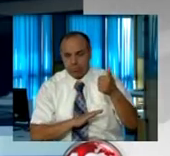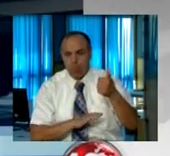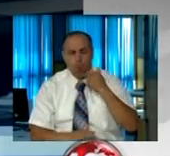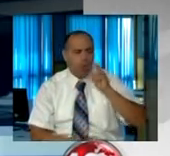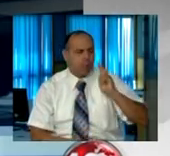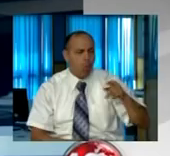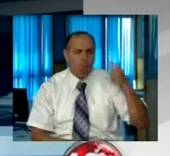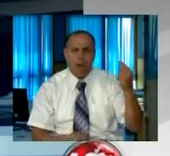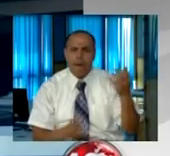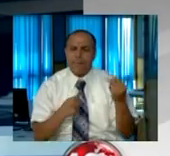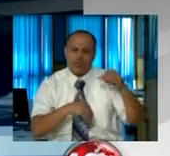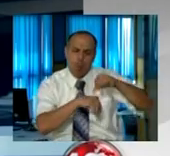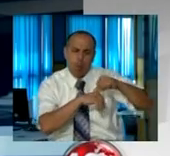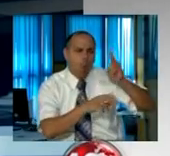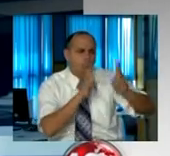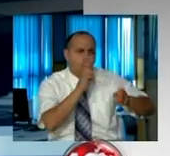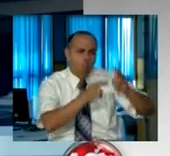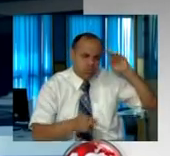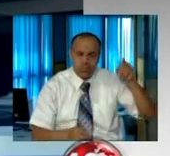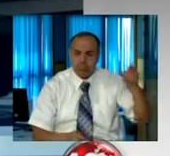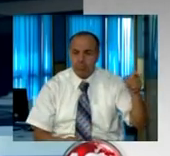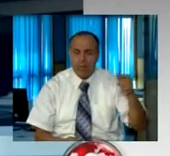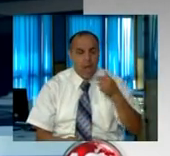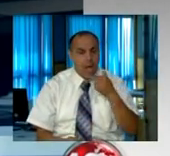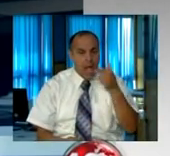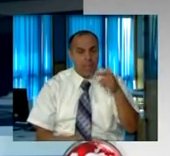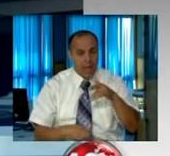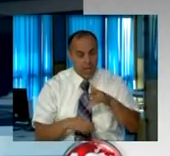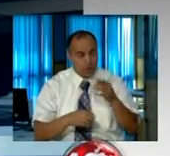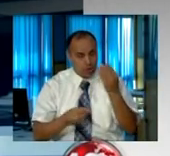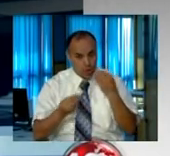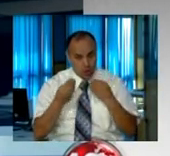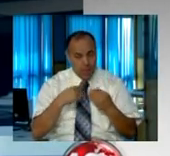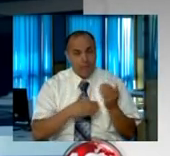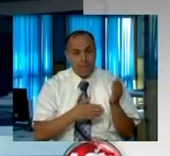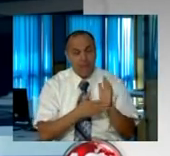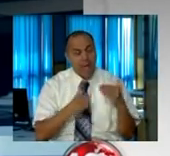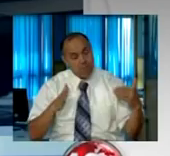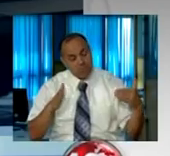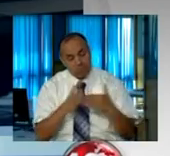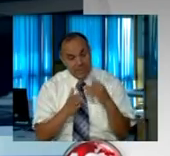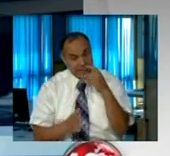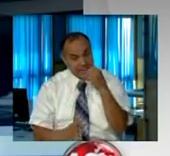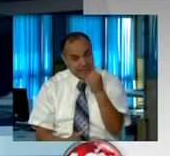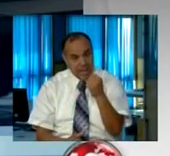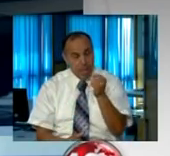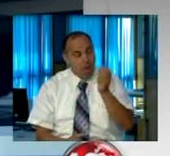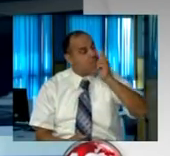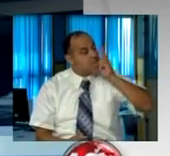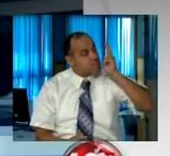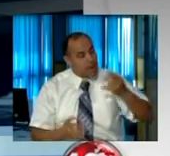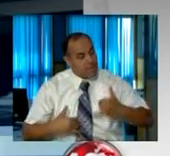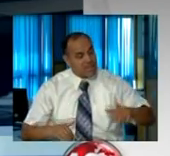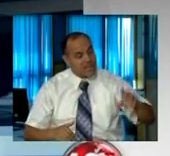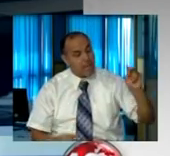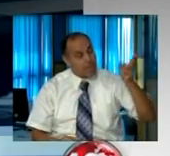إدانة واسعة من قبل عدد من العواصم التي اعتبرت أن هذه التجربة تمثل تحديا صارخا لعقوبات مجلس